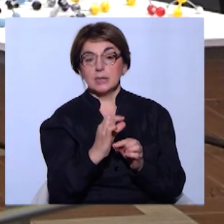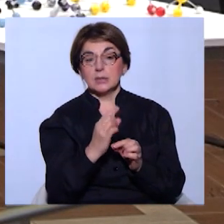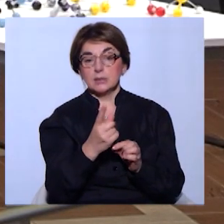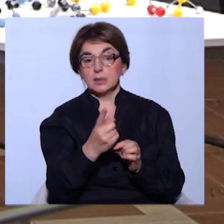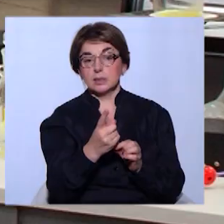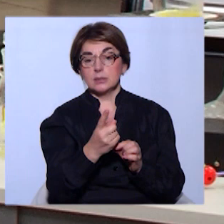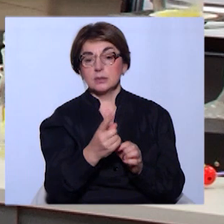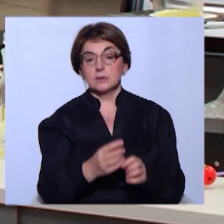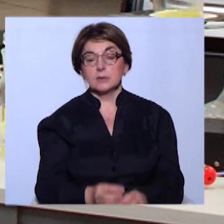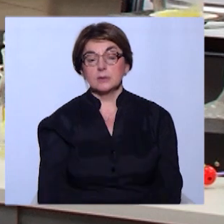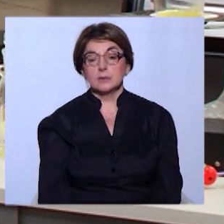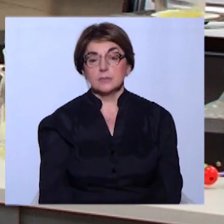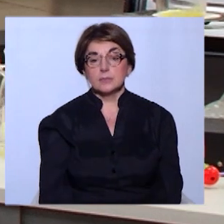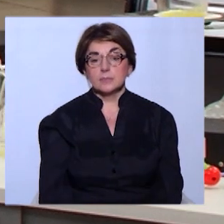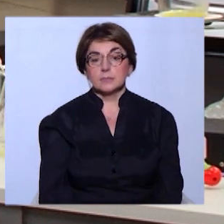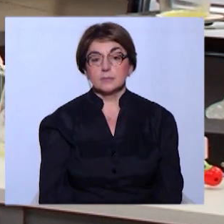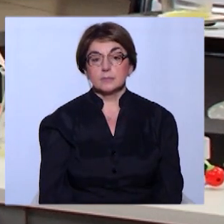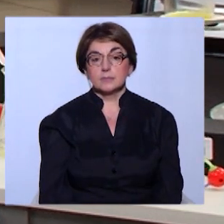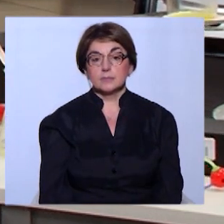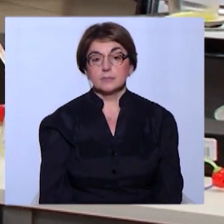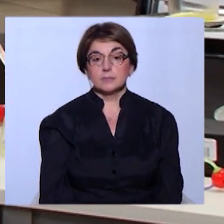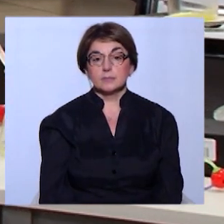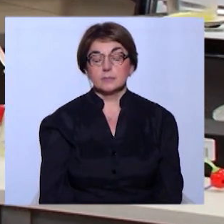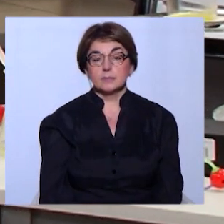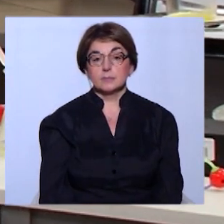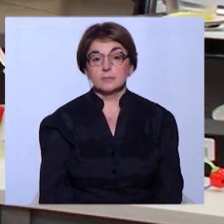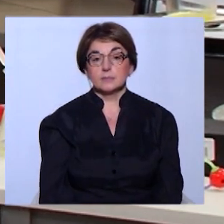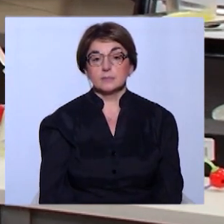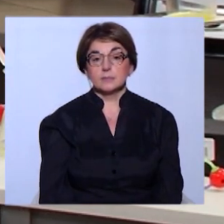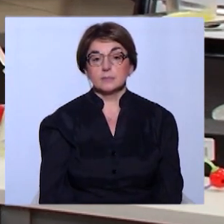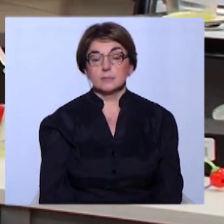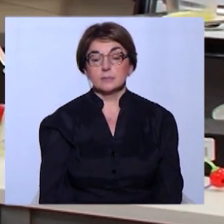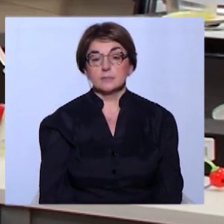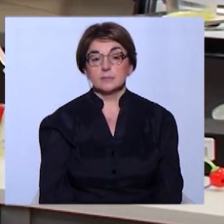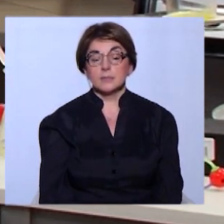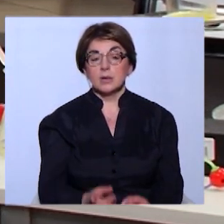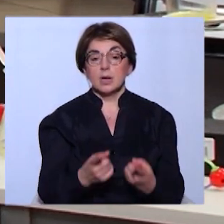და ასევე ვცადოთ ტყვიის ნიტრატთან მისი ურთიერთქმედებაც.